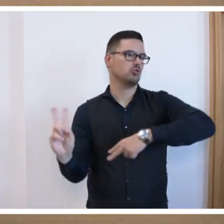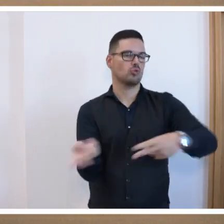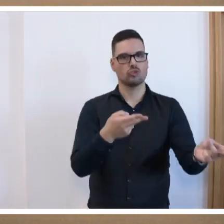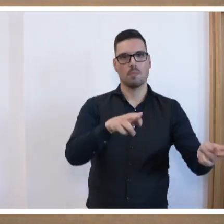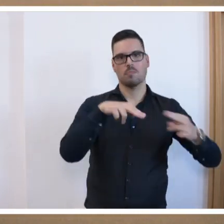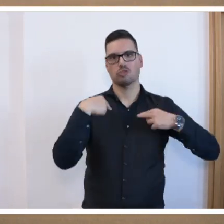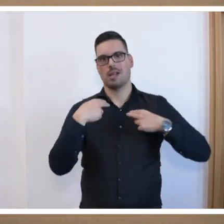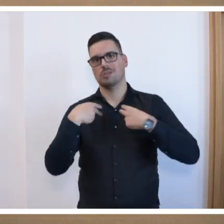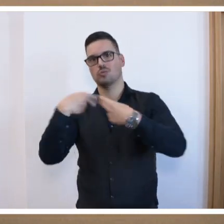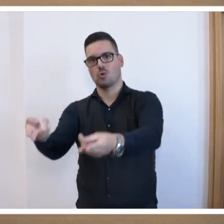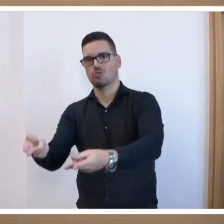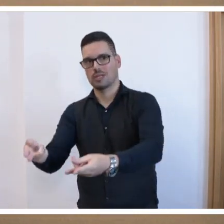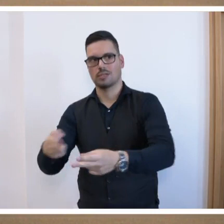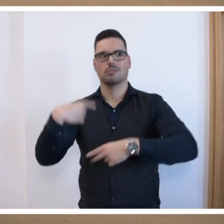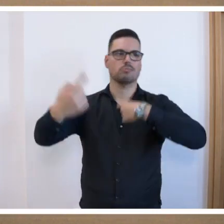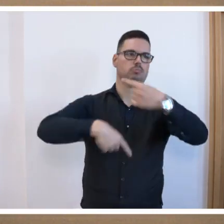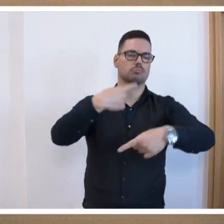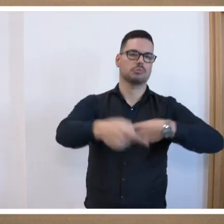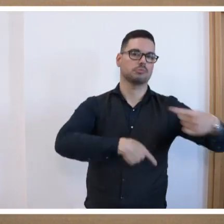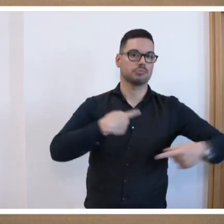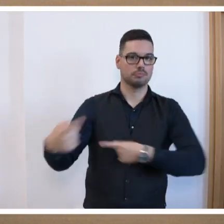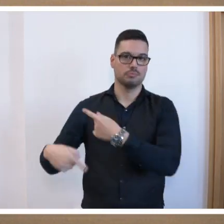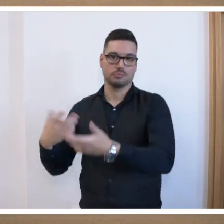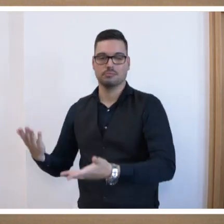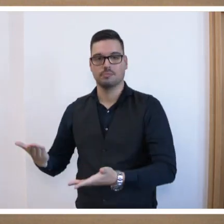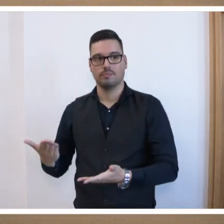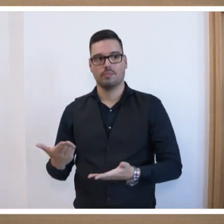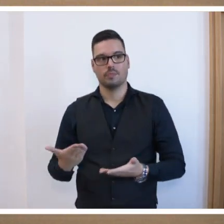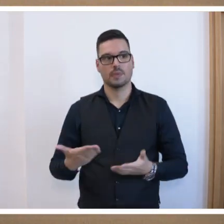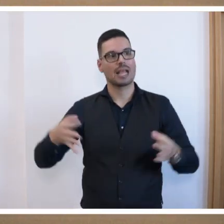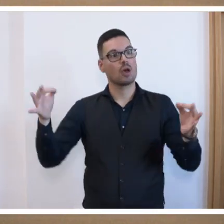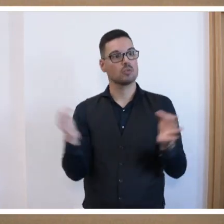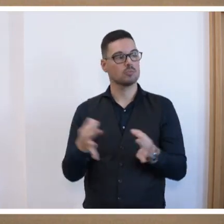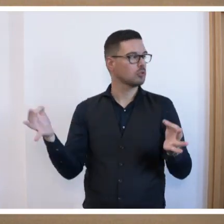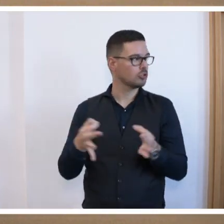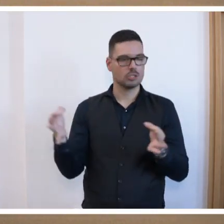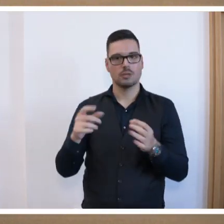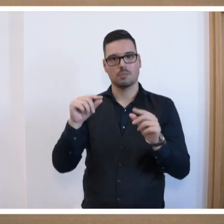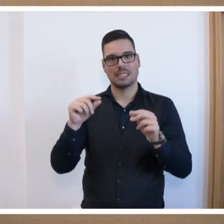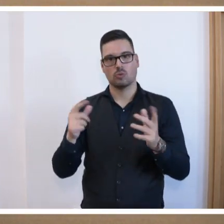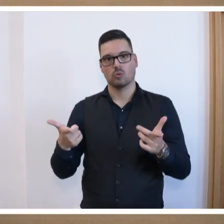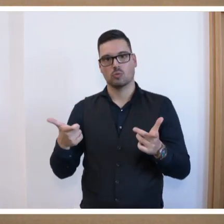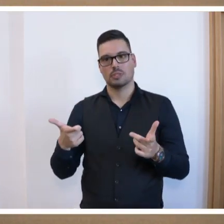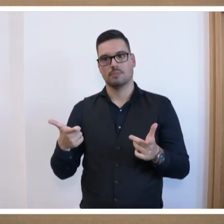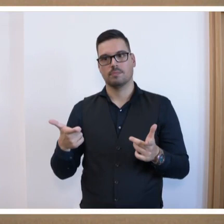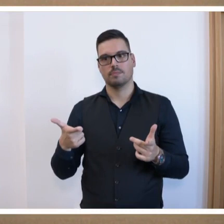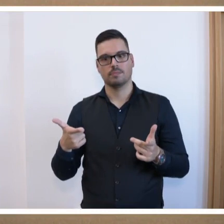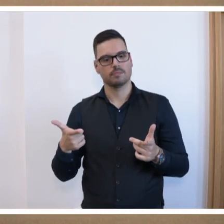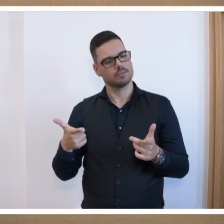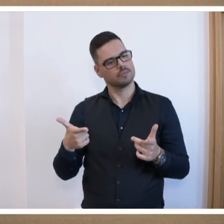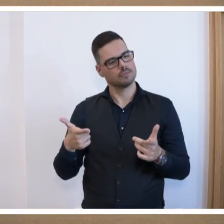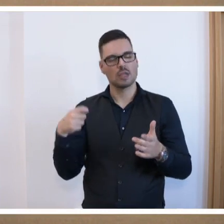bestellen, zurückschicken und so weiter. Ganz besonders ausbeuterische Arbeitsbedingungen finden sich vor allem auf der